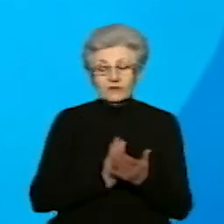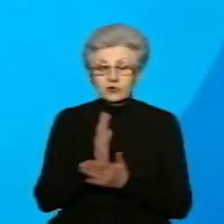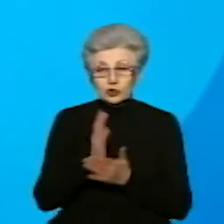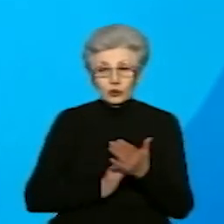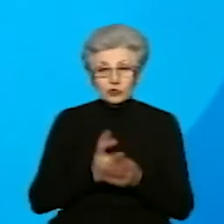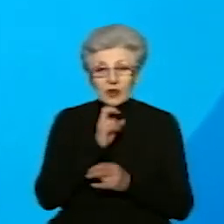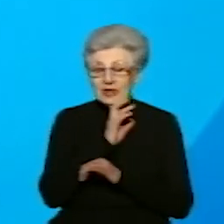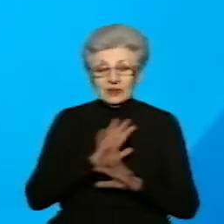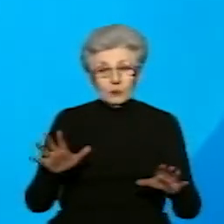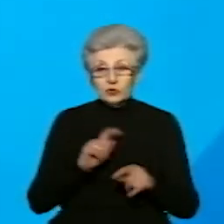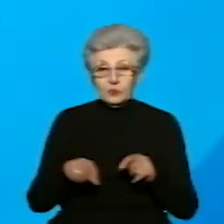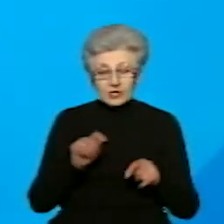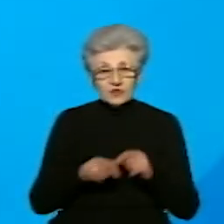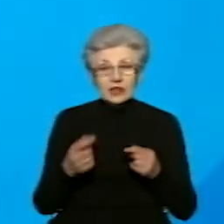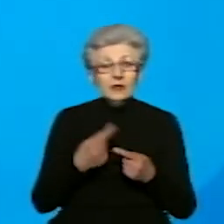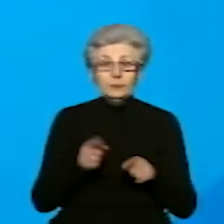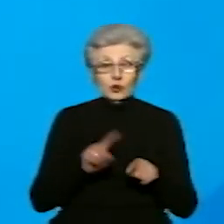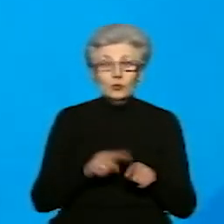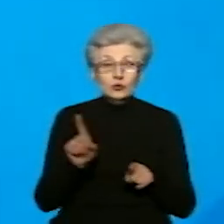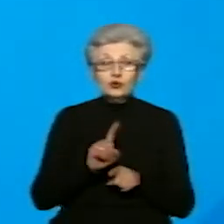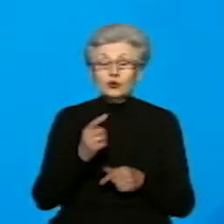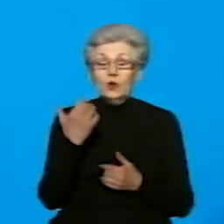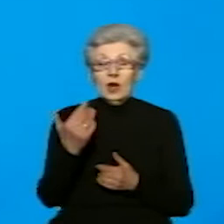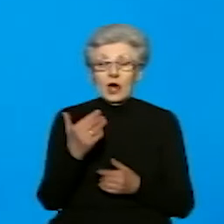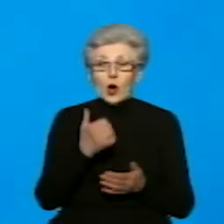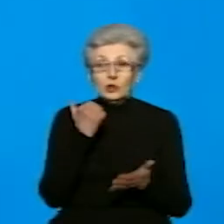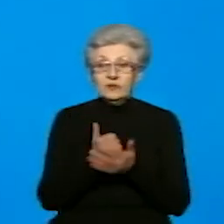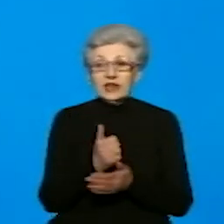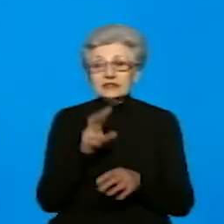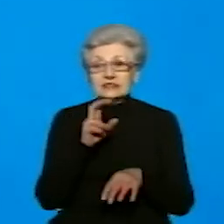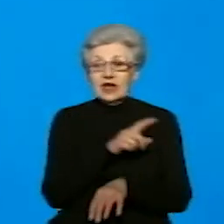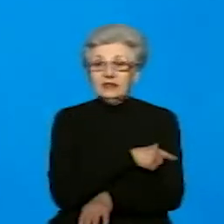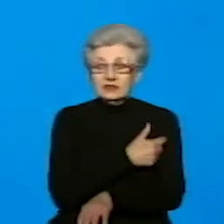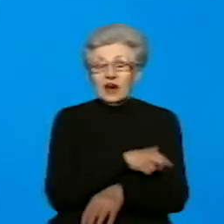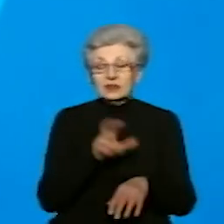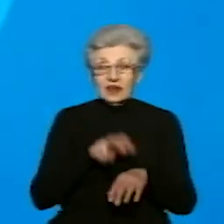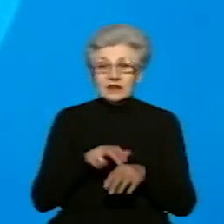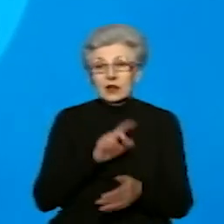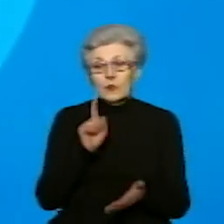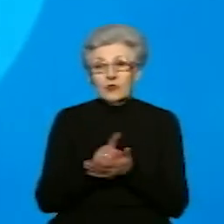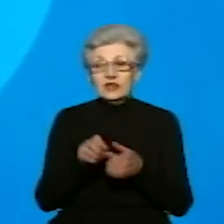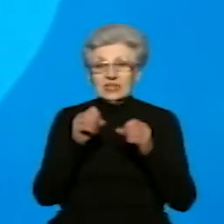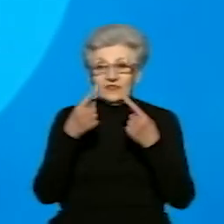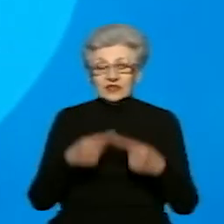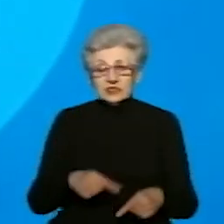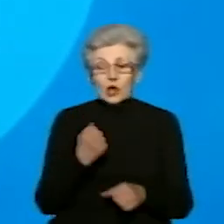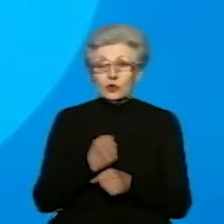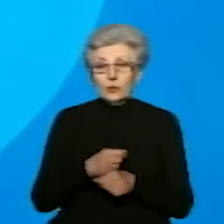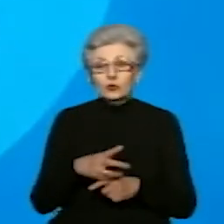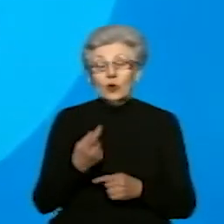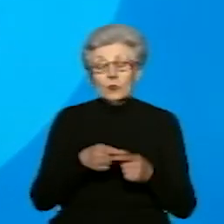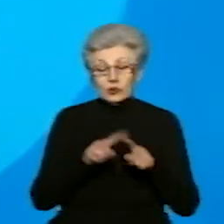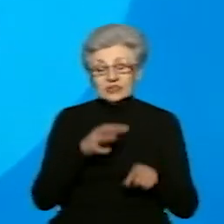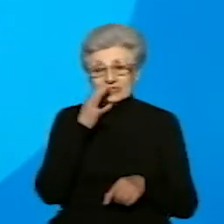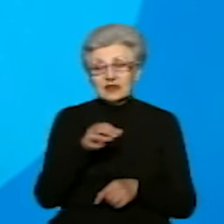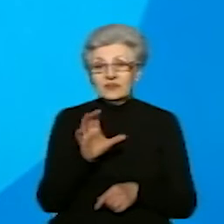дозволить головний санітарний лікар України, який має визначити вимоги до торгівлі. Про це нам сказав начальник управління Сергій